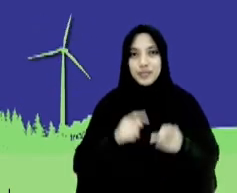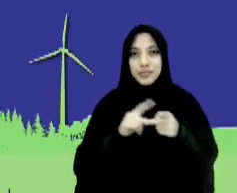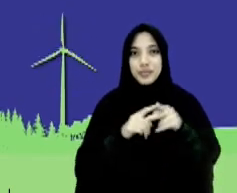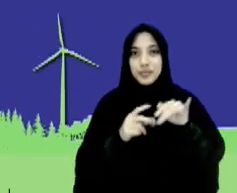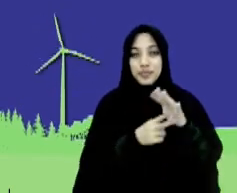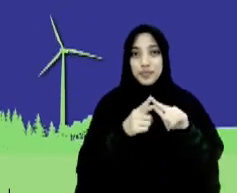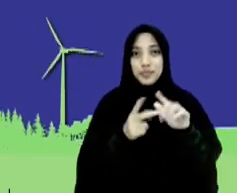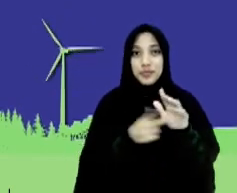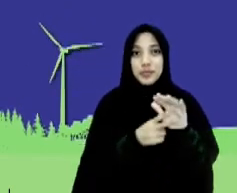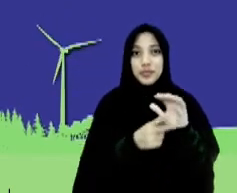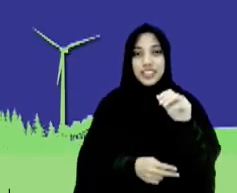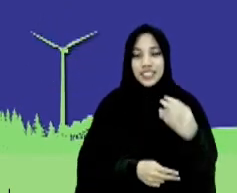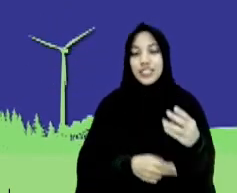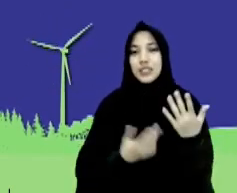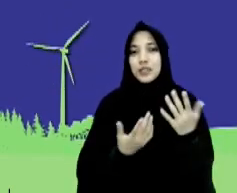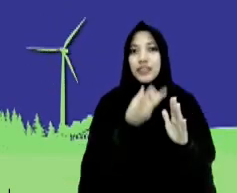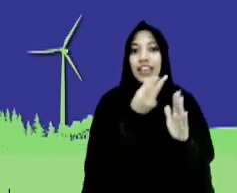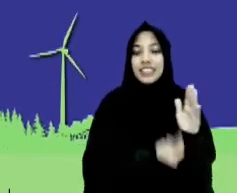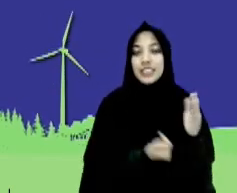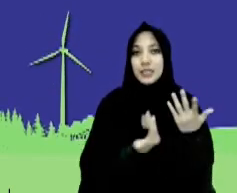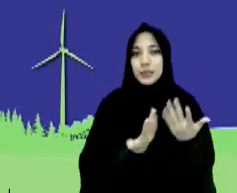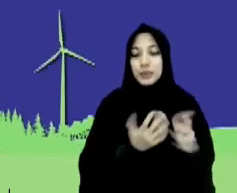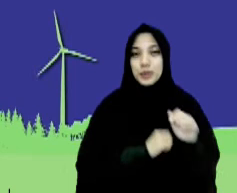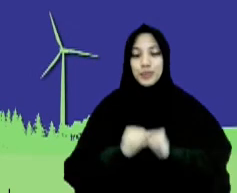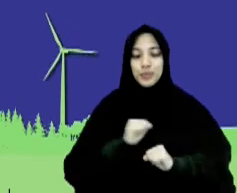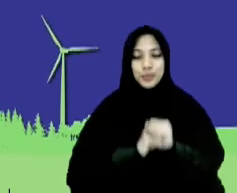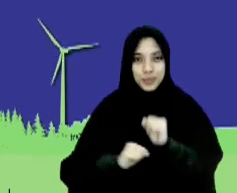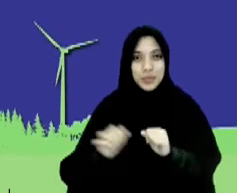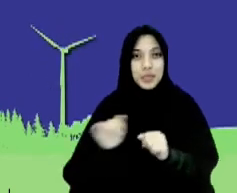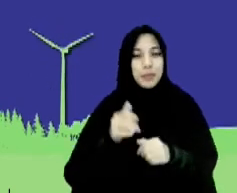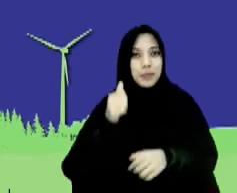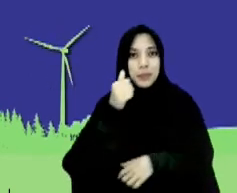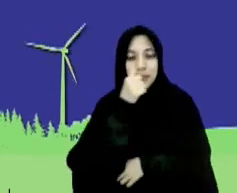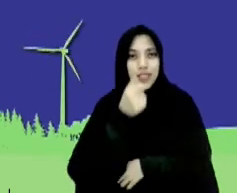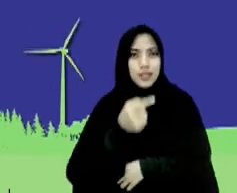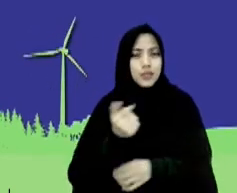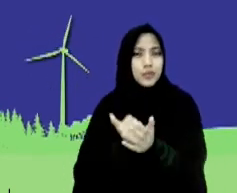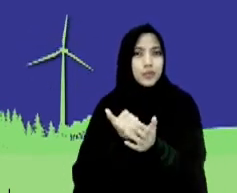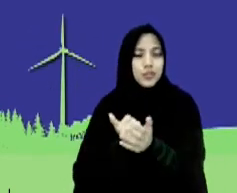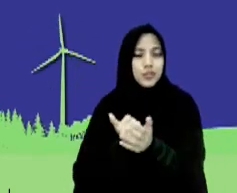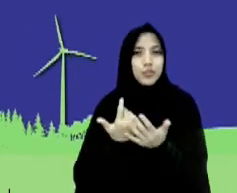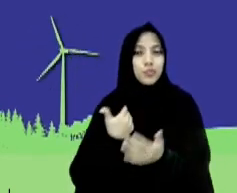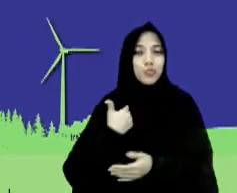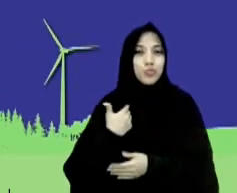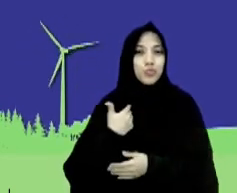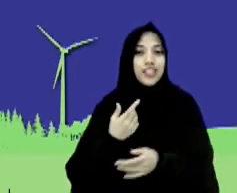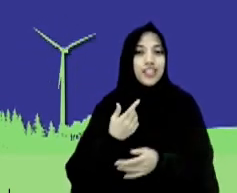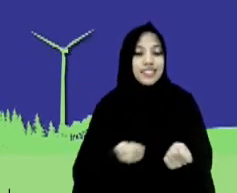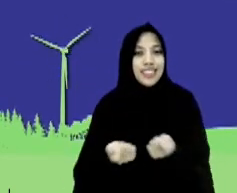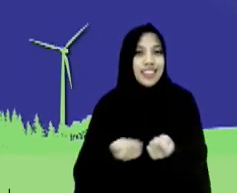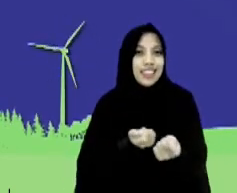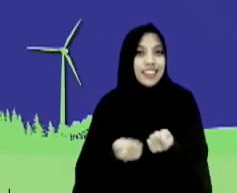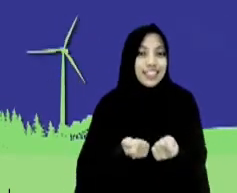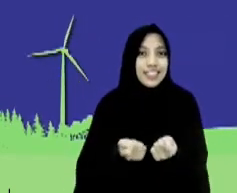yang bergerak di sektor Finance and banking itu eh mempunyaiimate solution ehat yang sangat eh